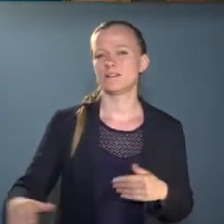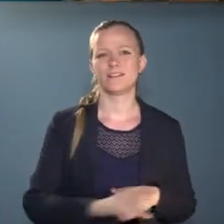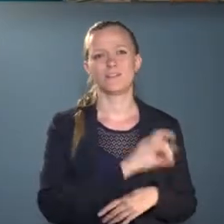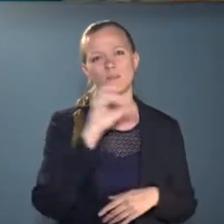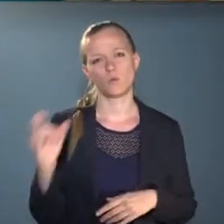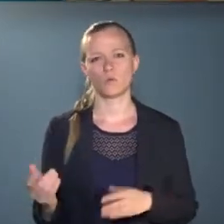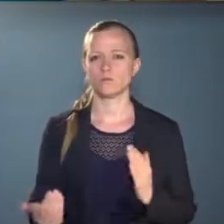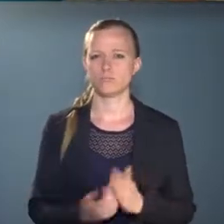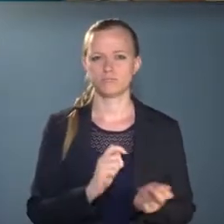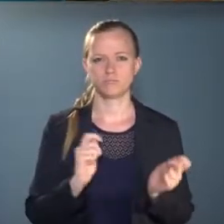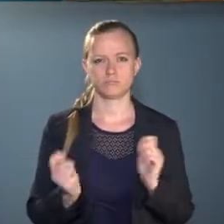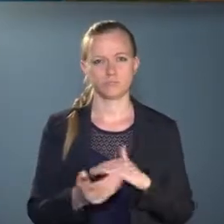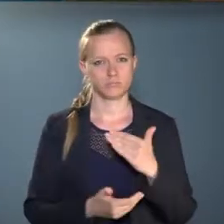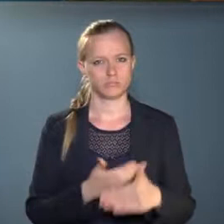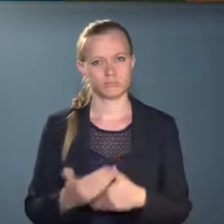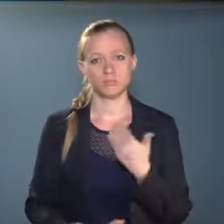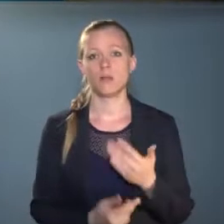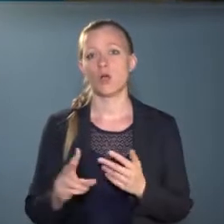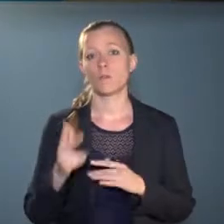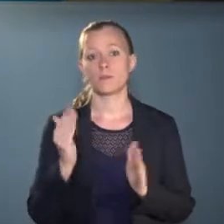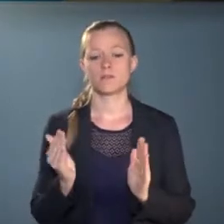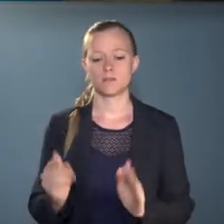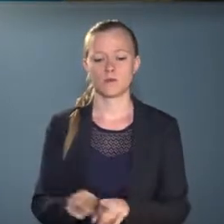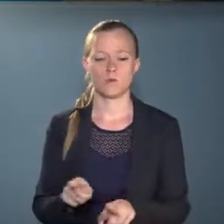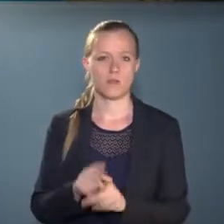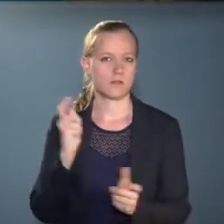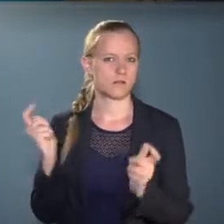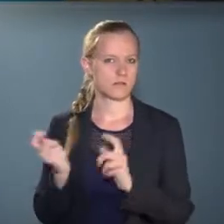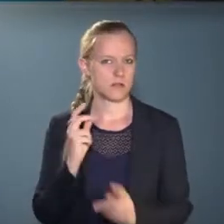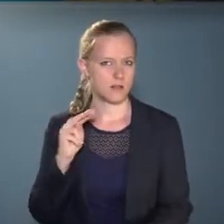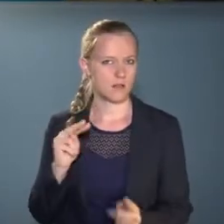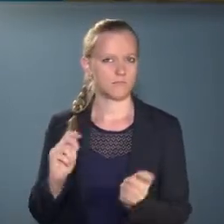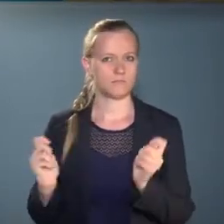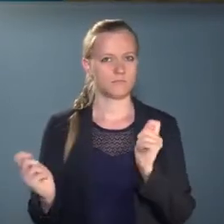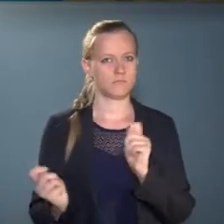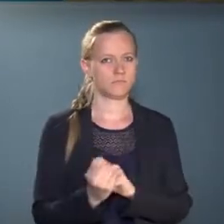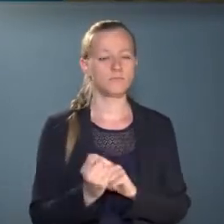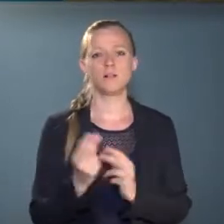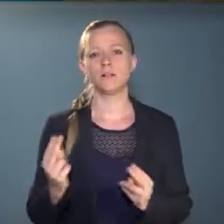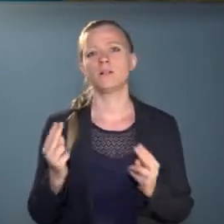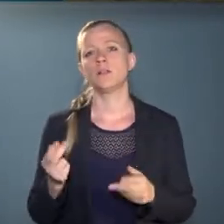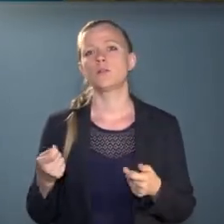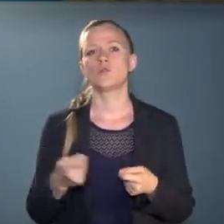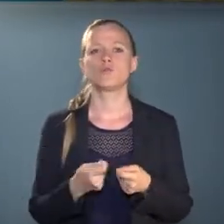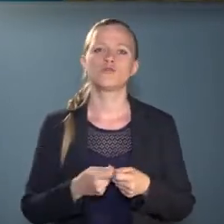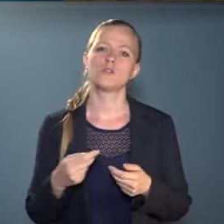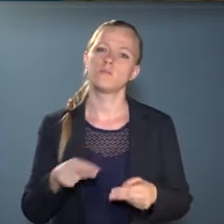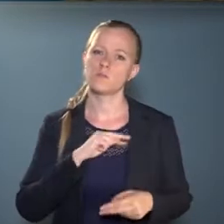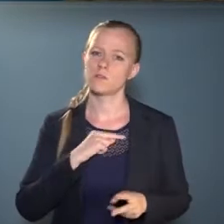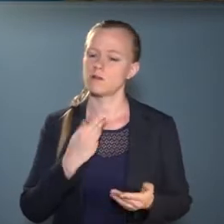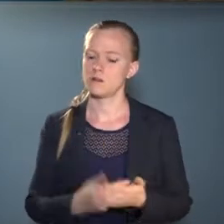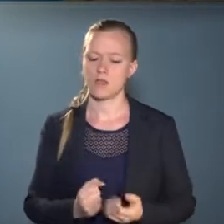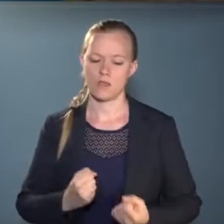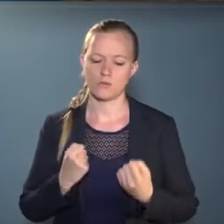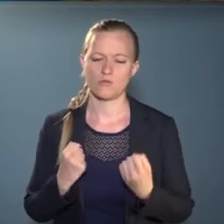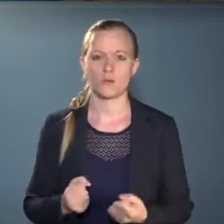megújítása. A harmadik szakasz is abban a szellemben alakul át, amelynek lényege, hogy a közösségi funkciók erősödjenek, a